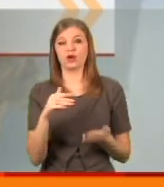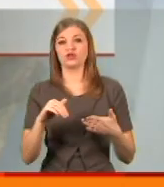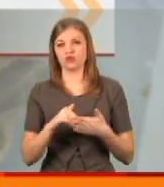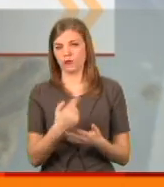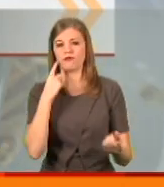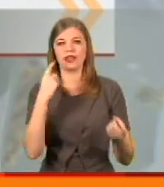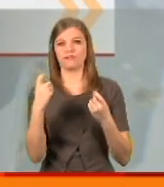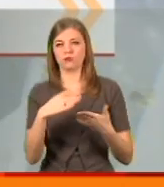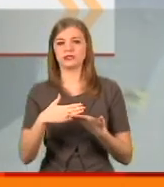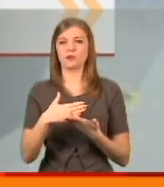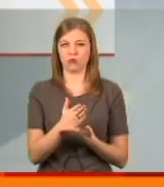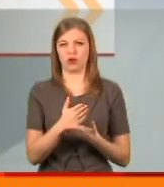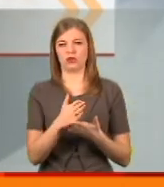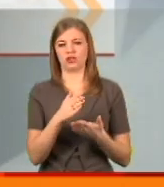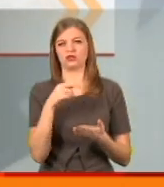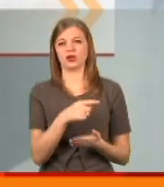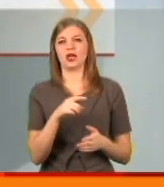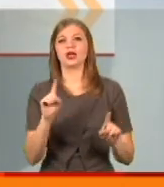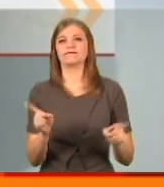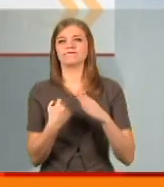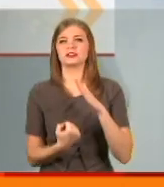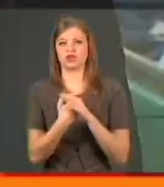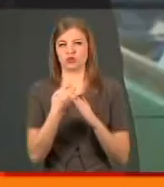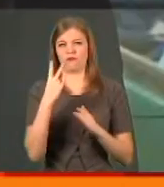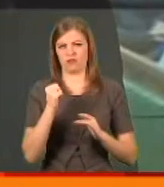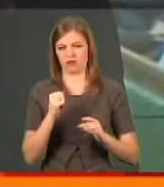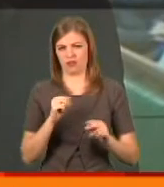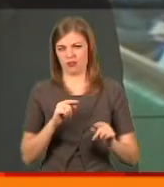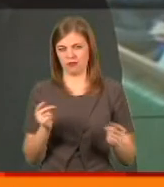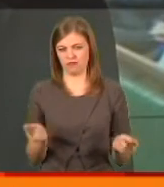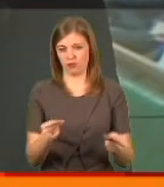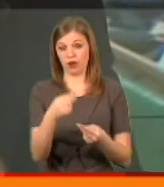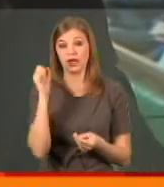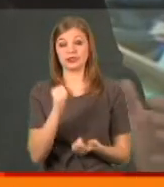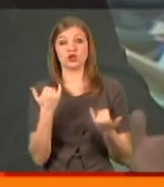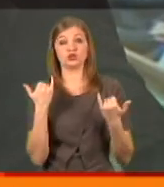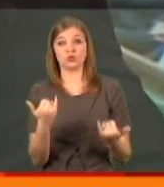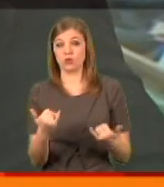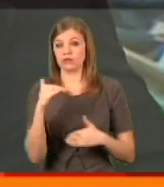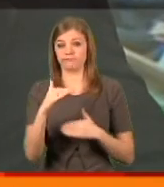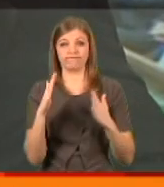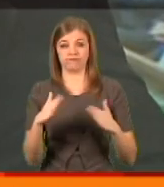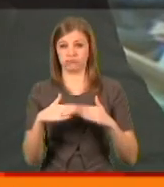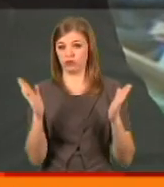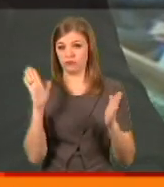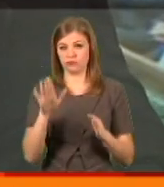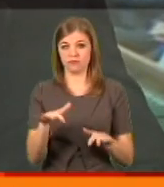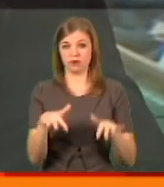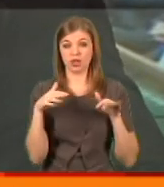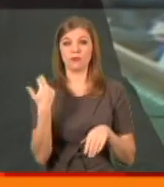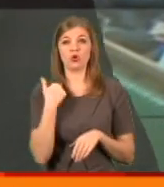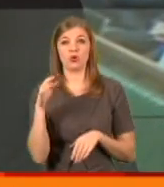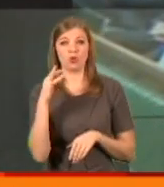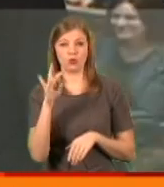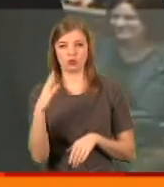Чергова інформаційно-політична кампанія заснована на провокації. Втім, сьогодні ситуація вийшла за межі британського парламенту. Лондон